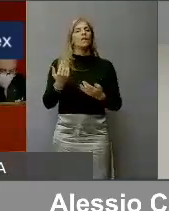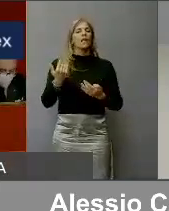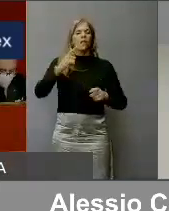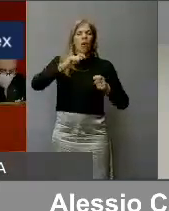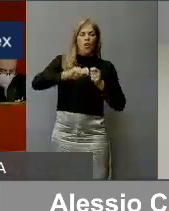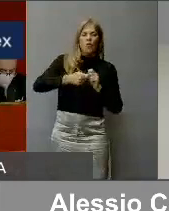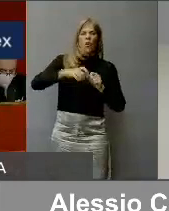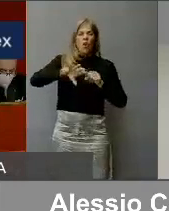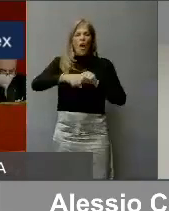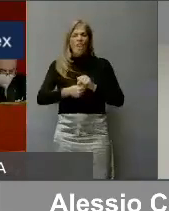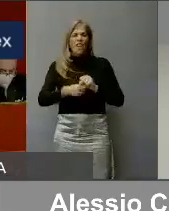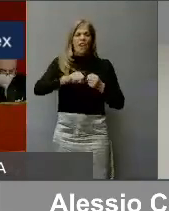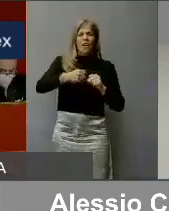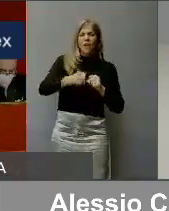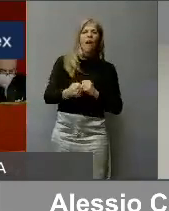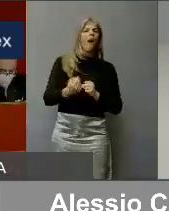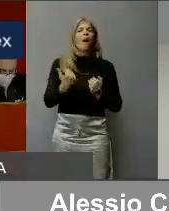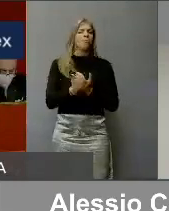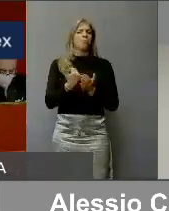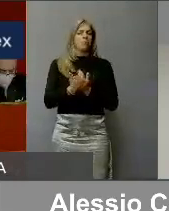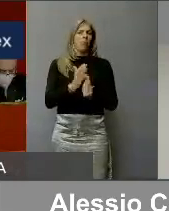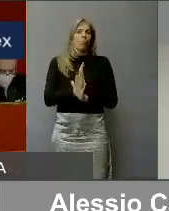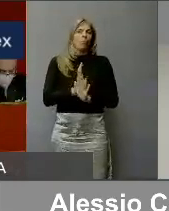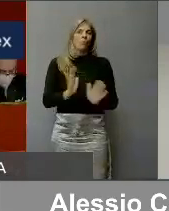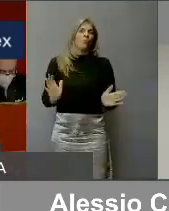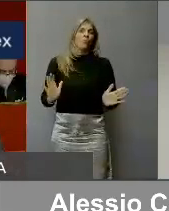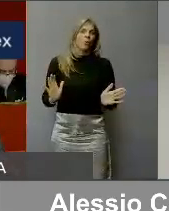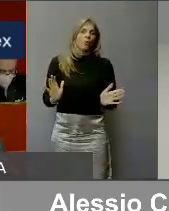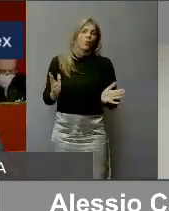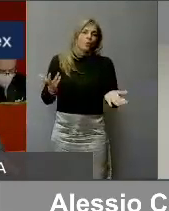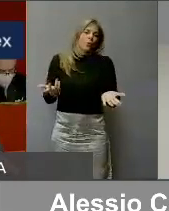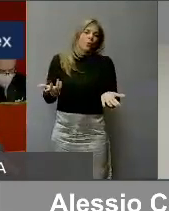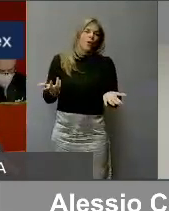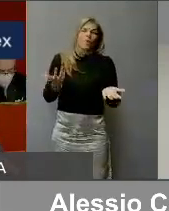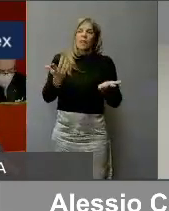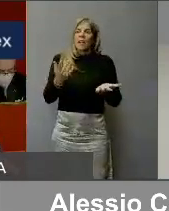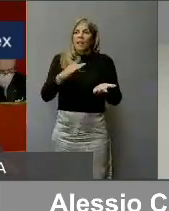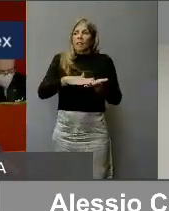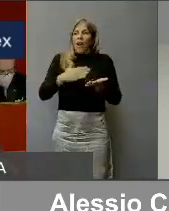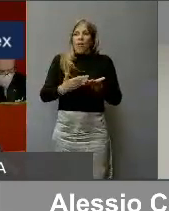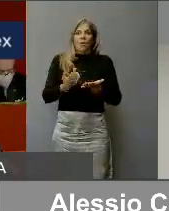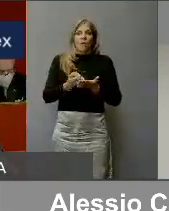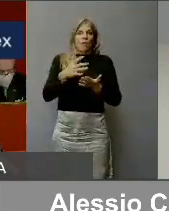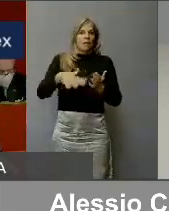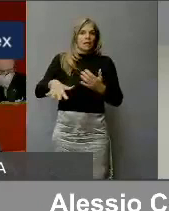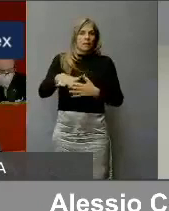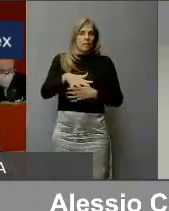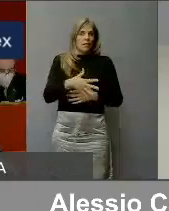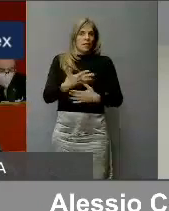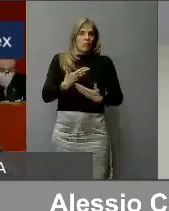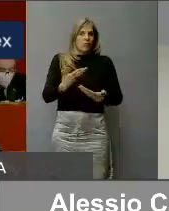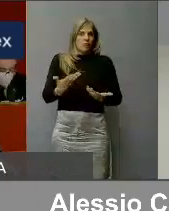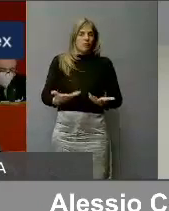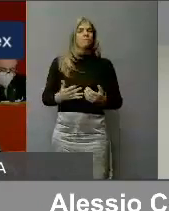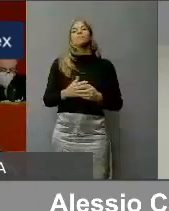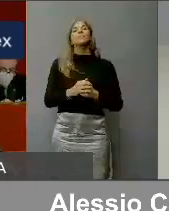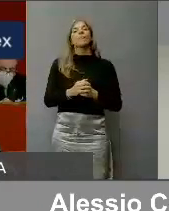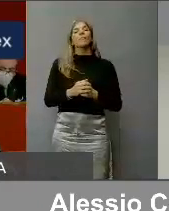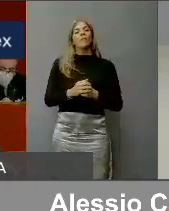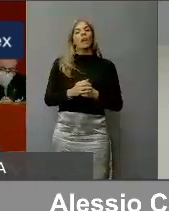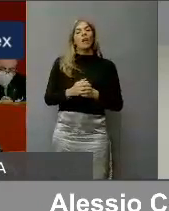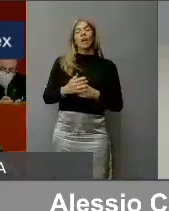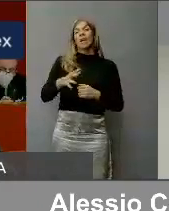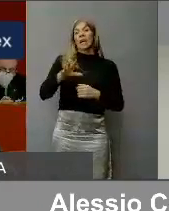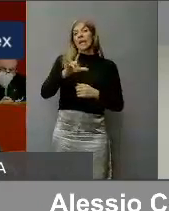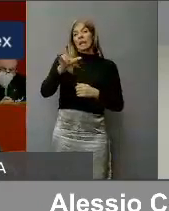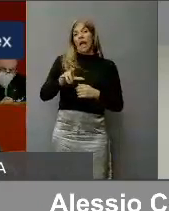che sono assolutamente incomprensibili visto che riguardano il patrimonio che appartiene a tutti nel nostro paese da qualche anno questa